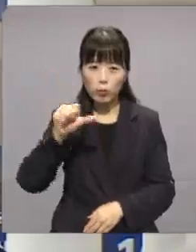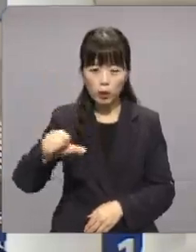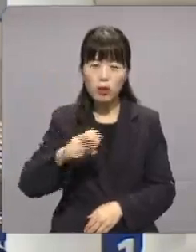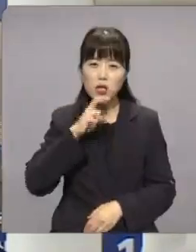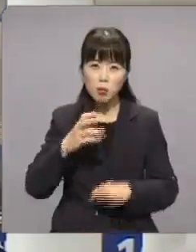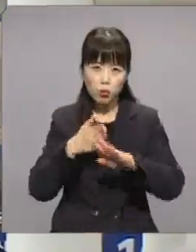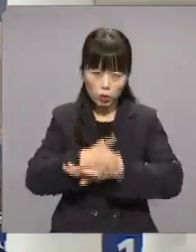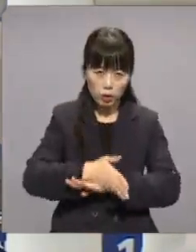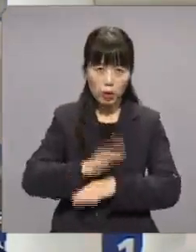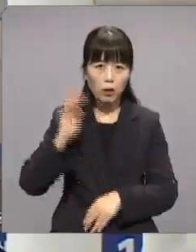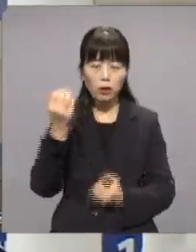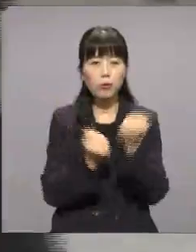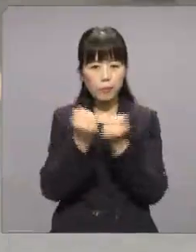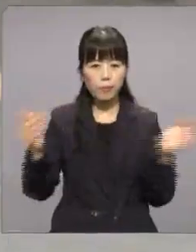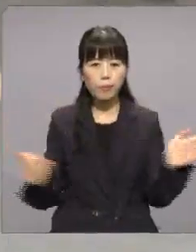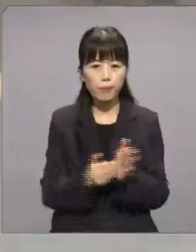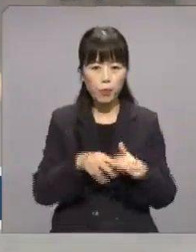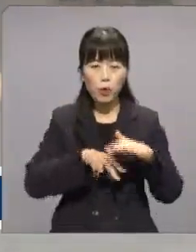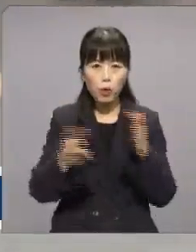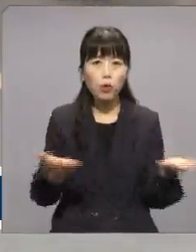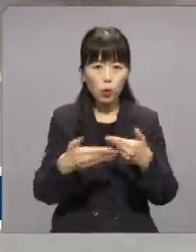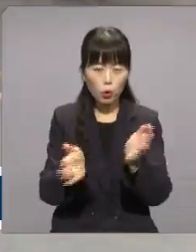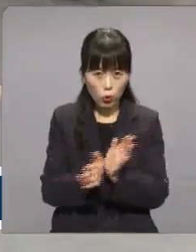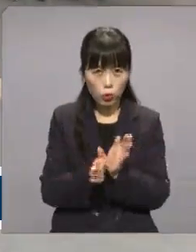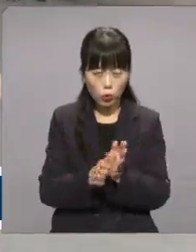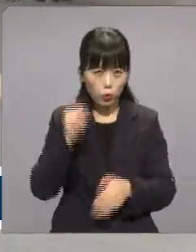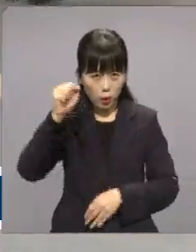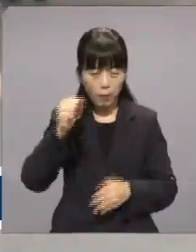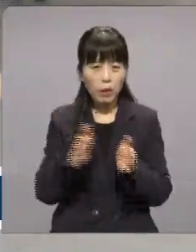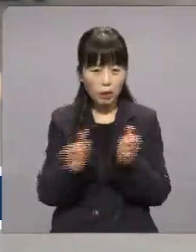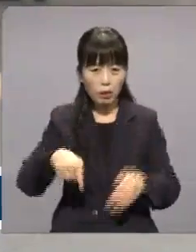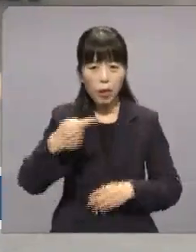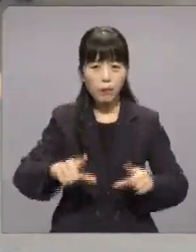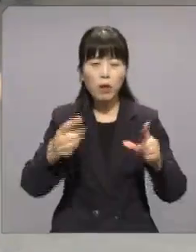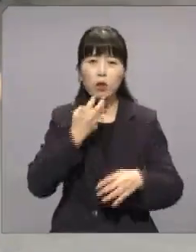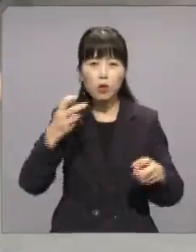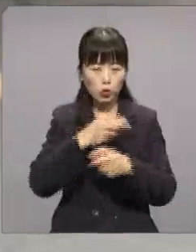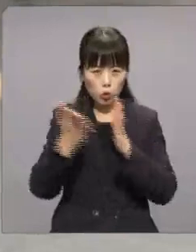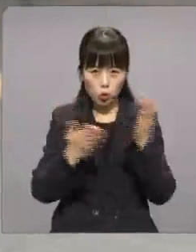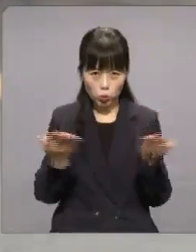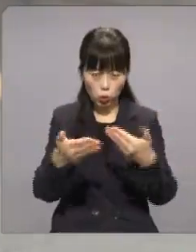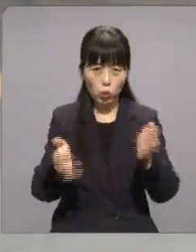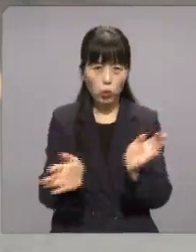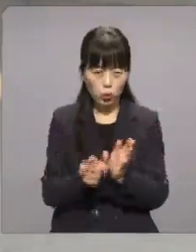20분 이상 지연됐다고 설명했습니다. 철도노조 총파업을 시작으로 다음 날 서울교통공사 노조도